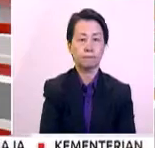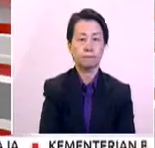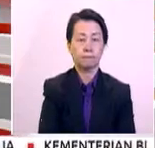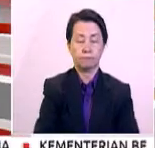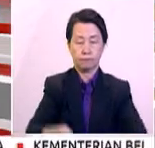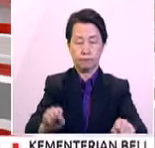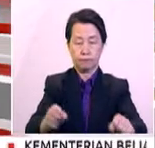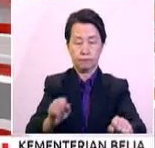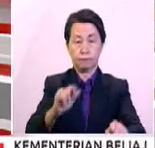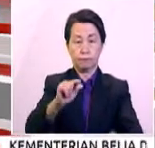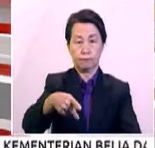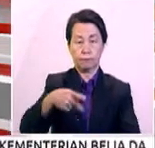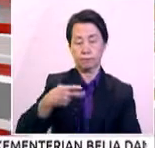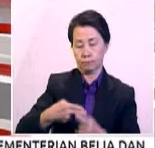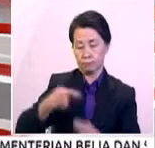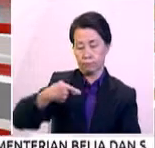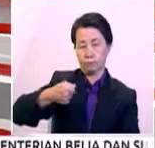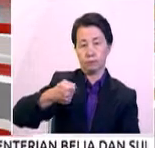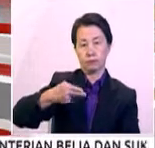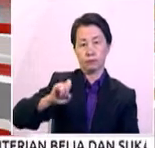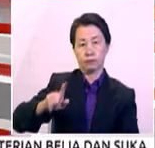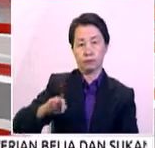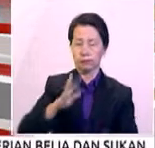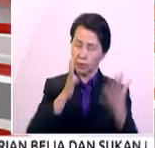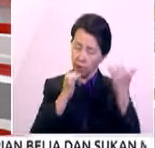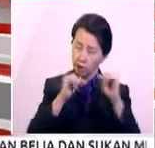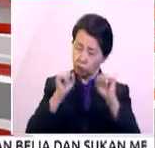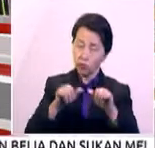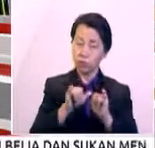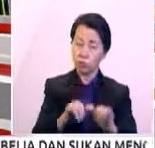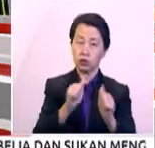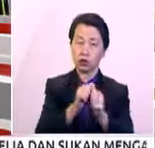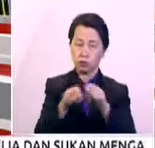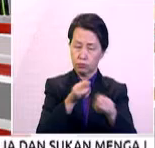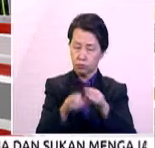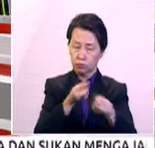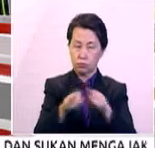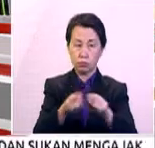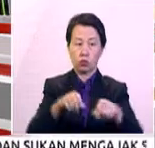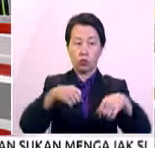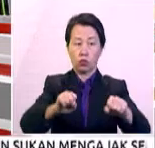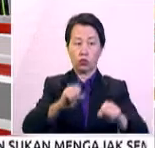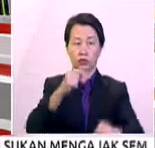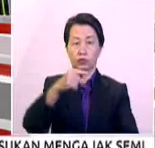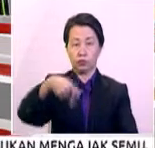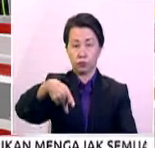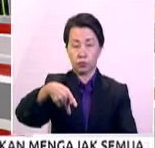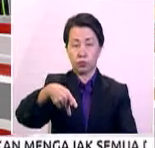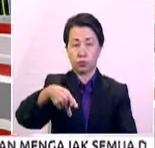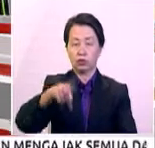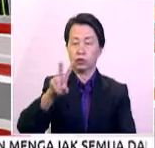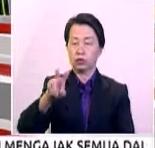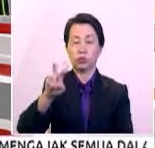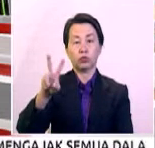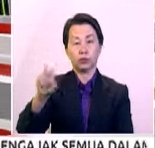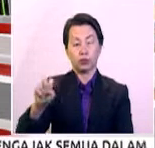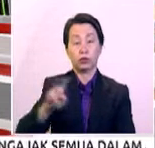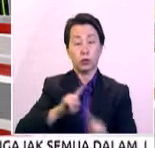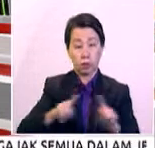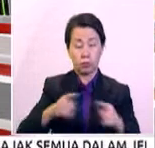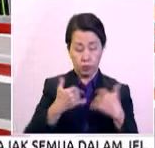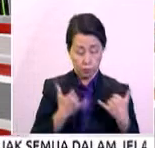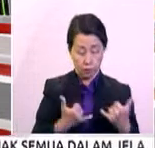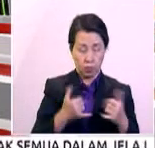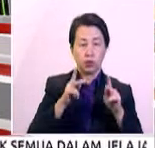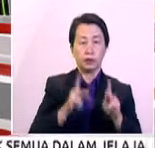Pelumba MotoGP negara Hafiz Syahrin Abdullah masih berharap agar mampu kekal dalam saingan pentas MotoGP pada musim 2020. Namun buat masa